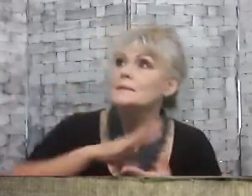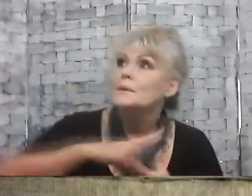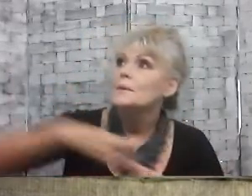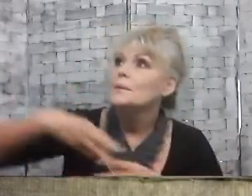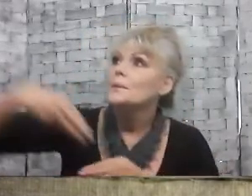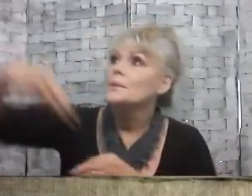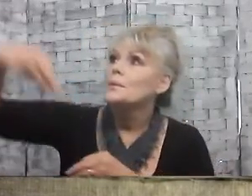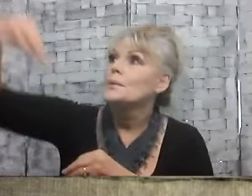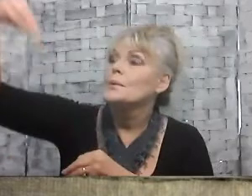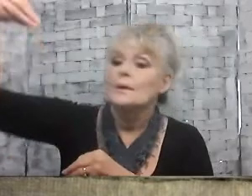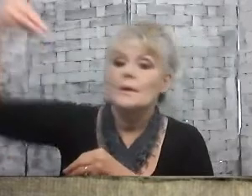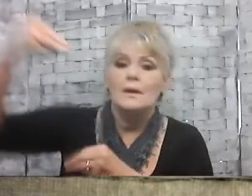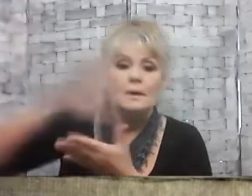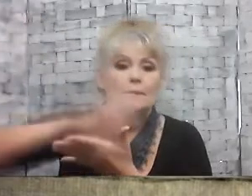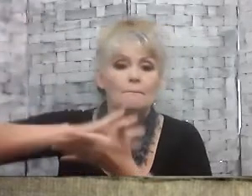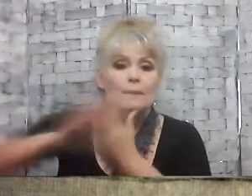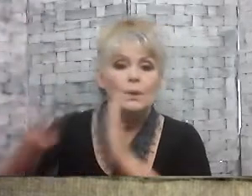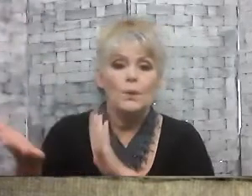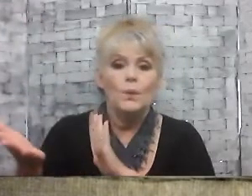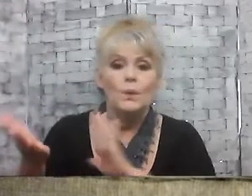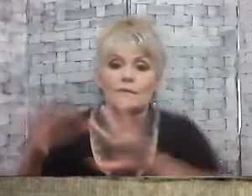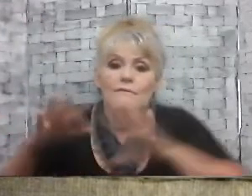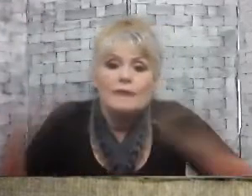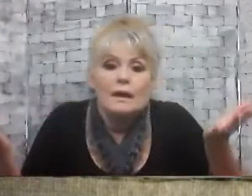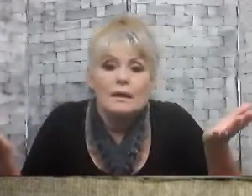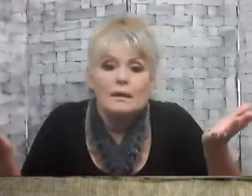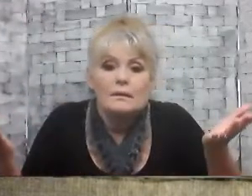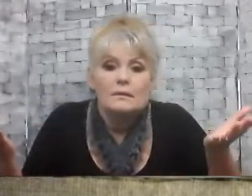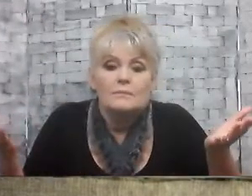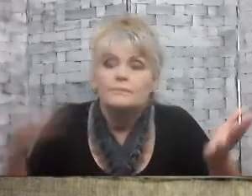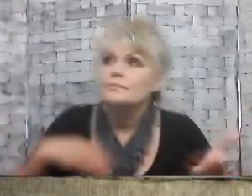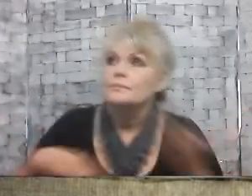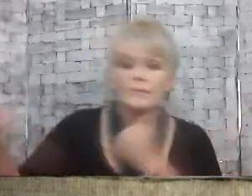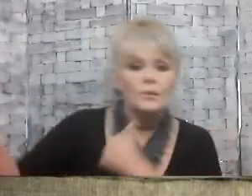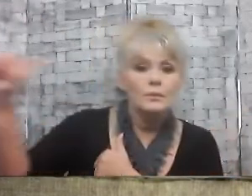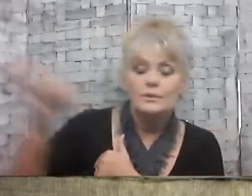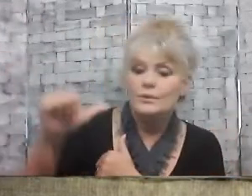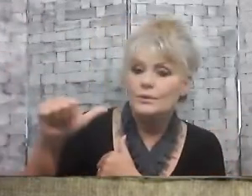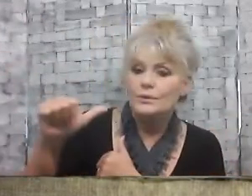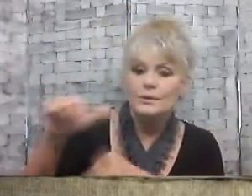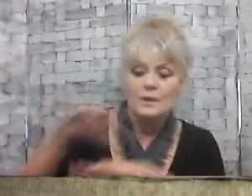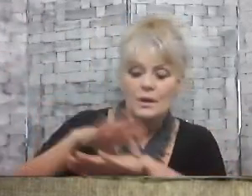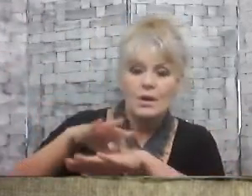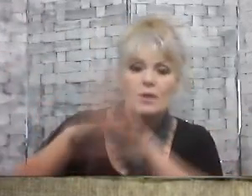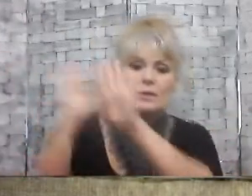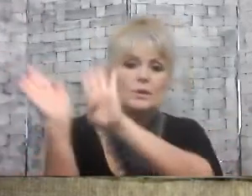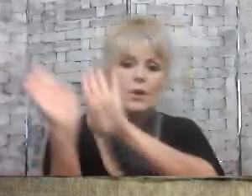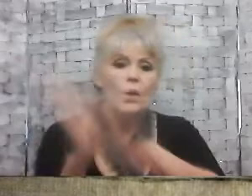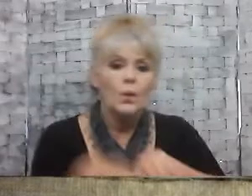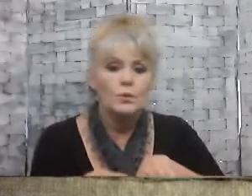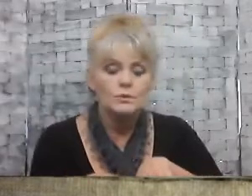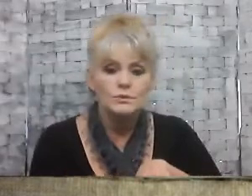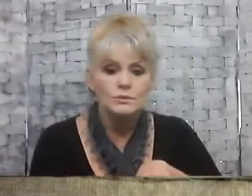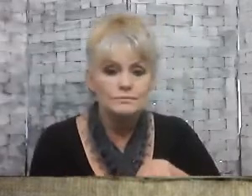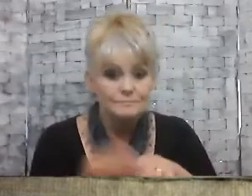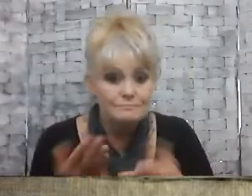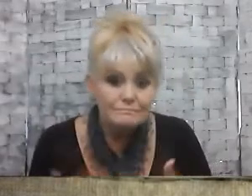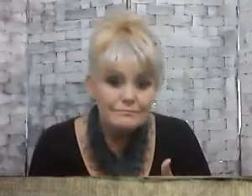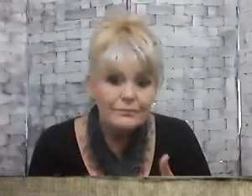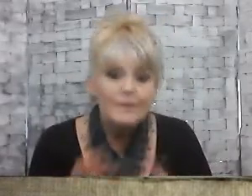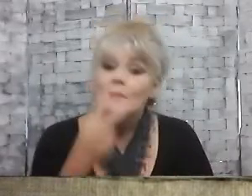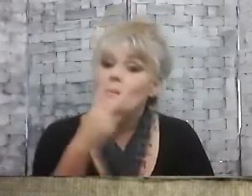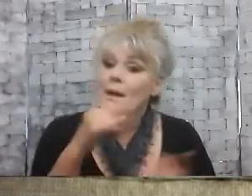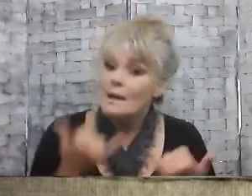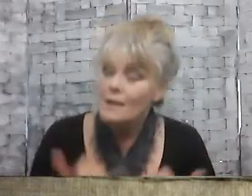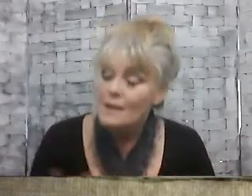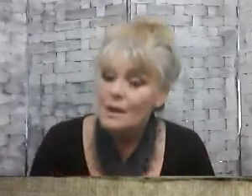ingaan, is hy nou weg van die aarde. Hy is weg. Hy het nie meer iets te doen met die aarde nie. As ek die story van die